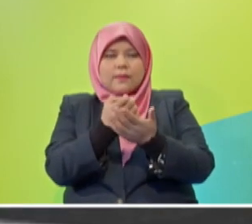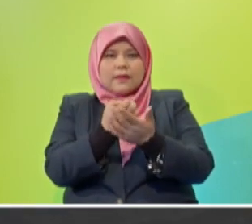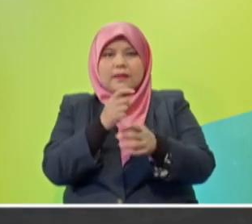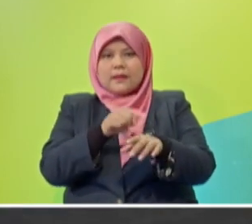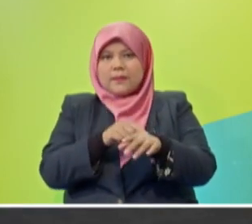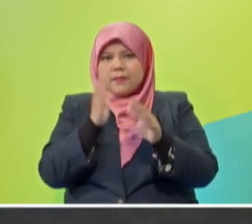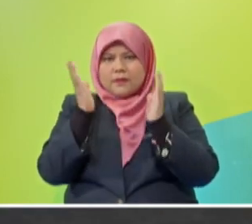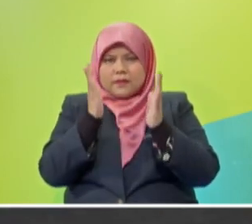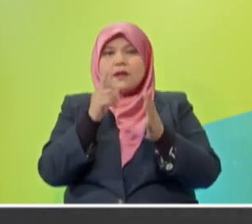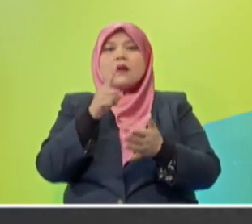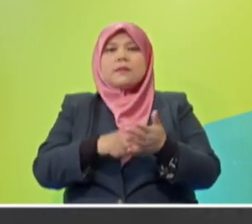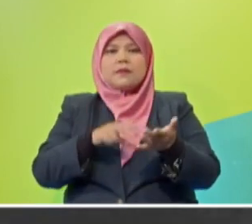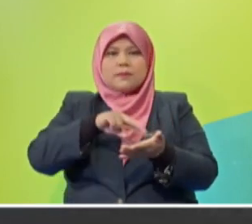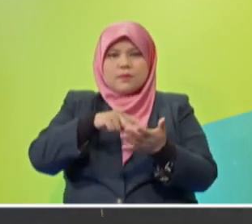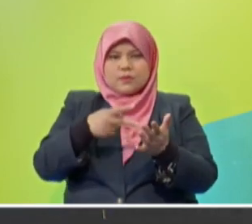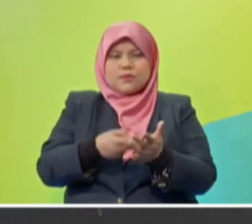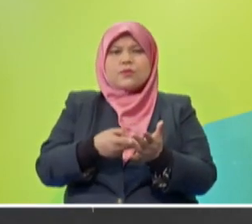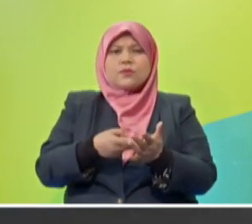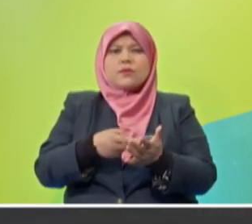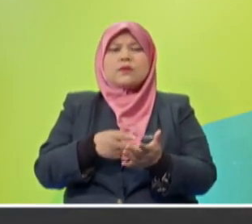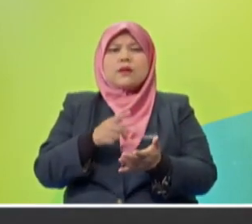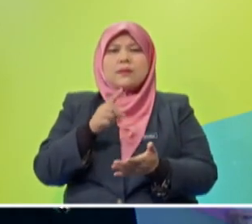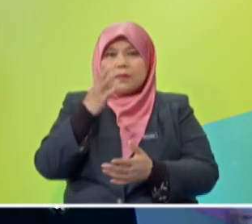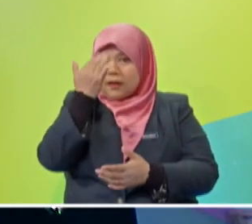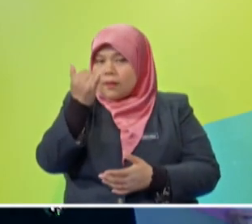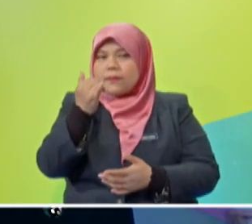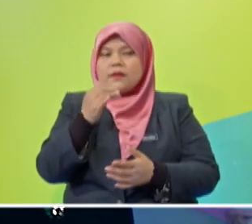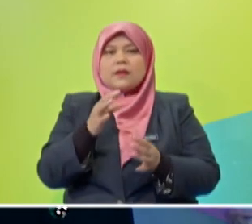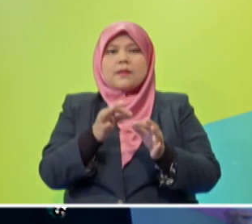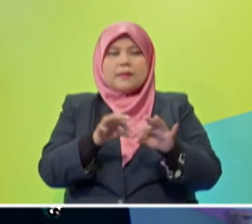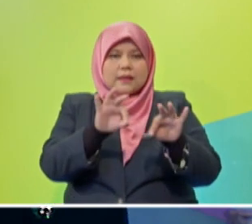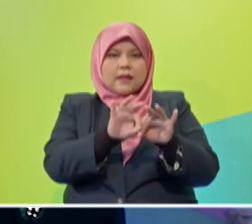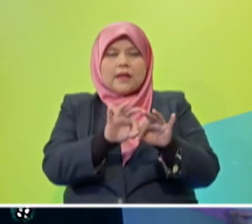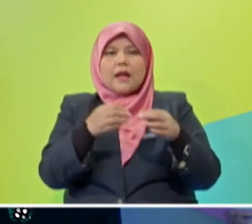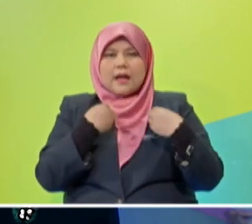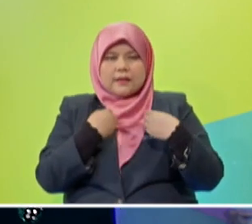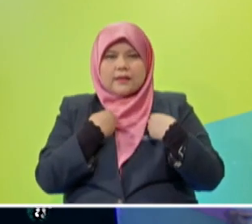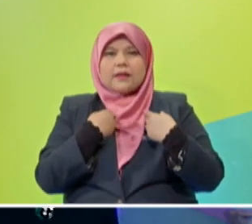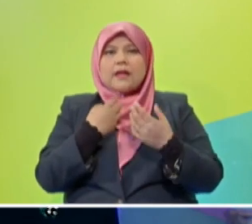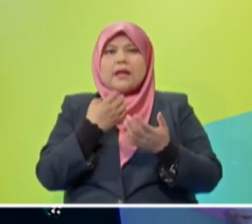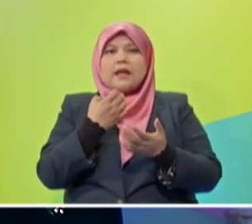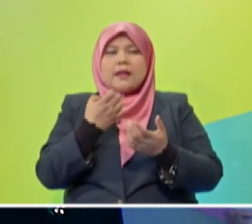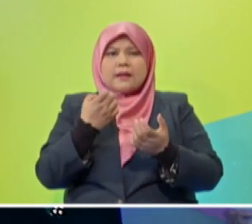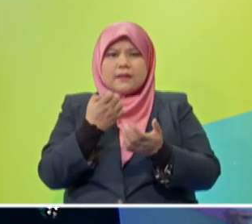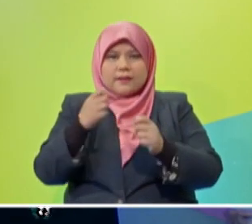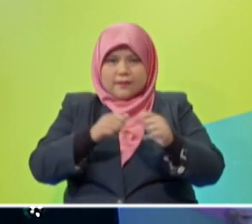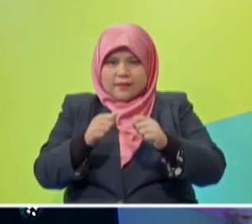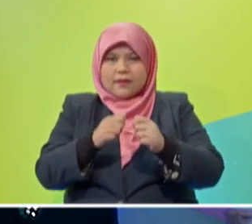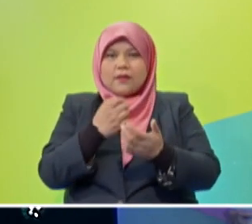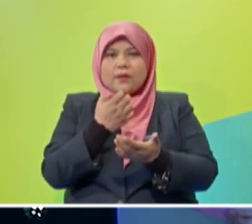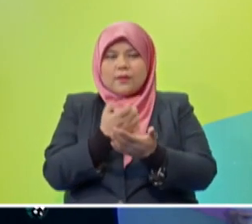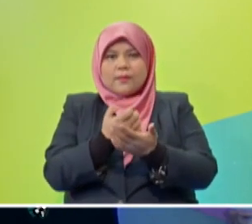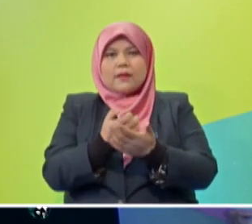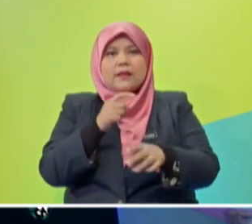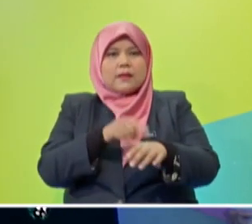maksud kepentingan kegiatan ekonomi di Malaysia ni? Maksudnya kenapa pentingnya kewujudan aktiviti-aktiviti ekonomi yang telah kita bincangkan tadi